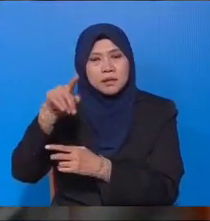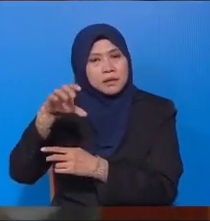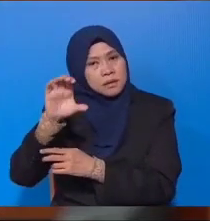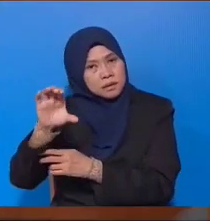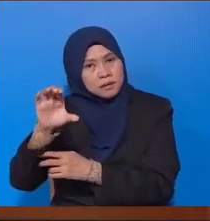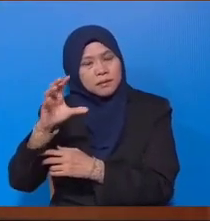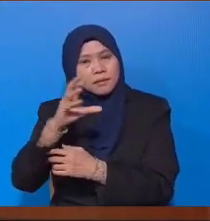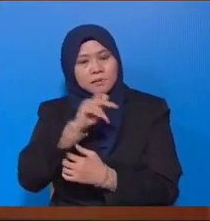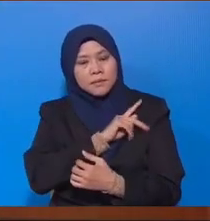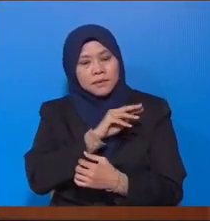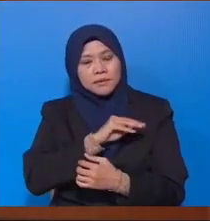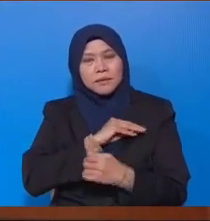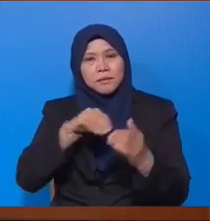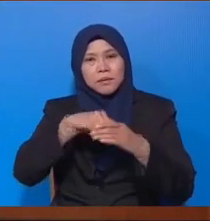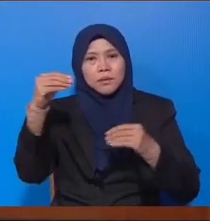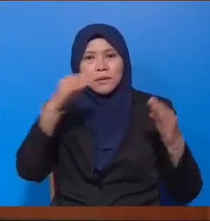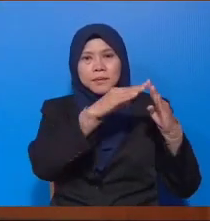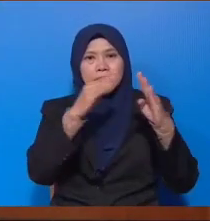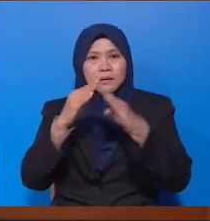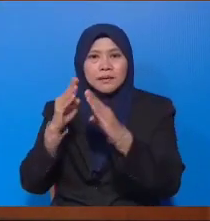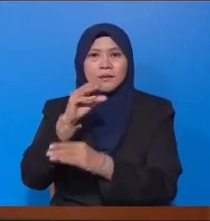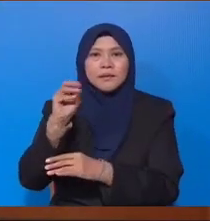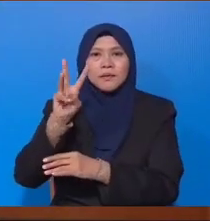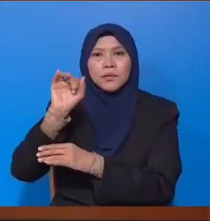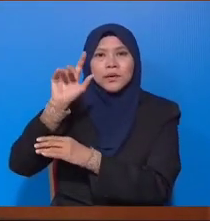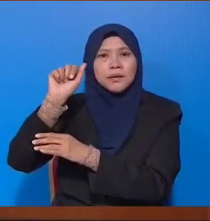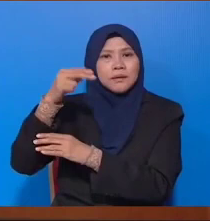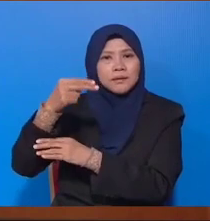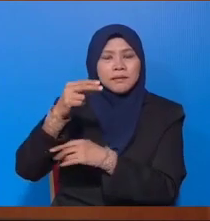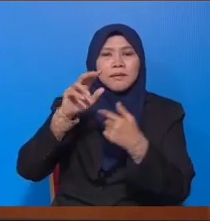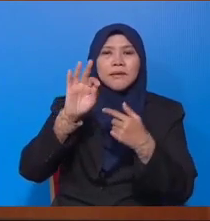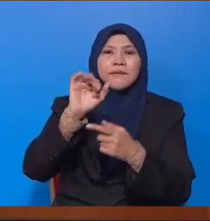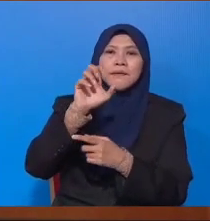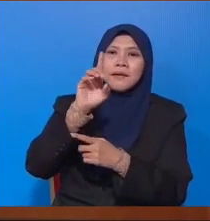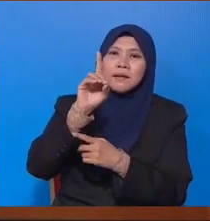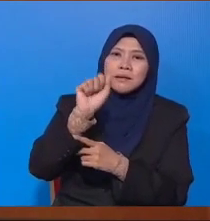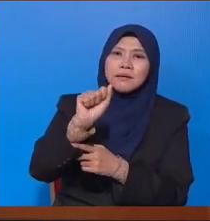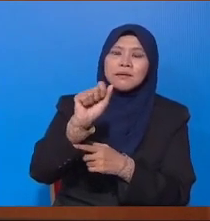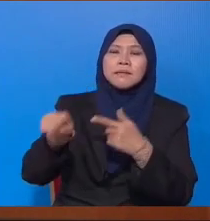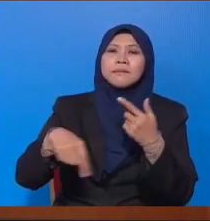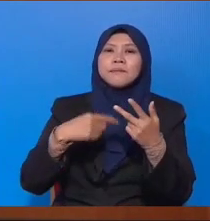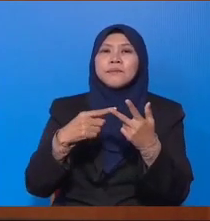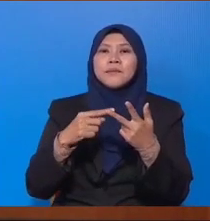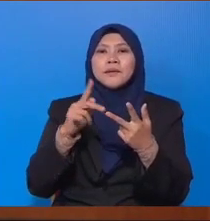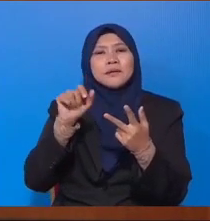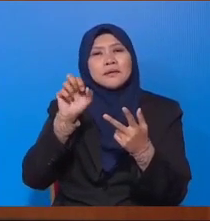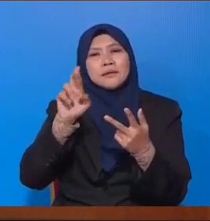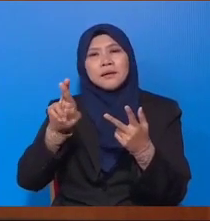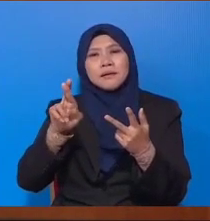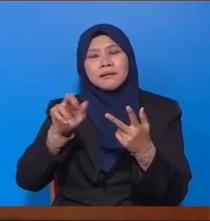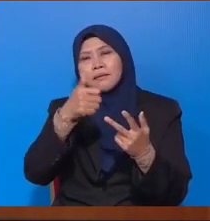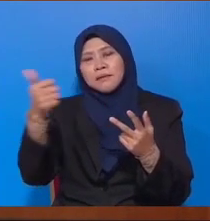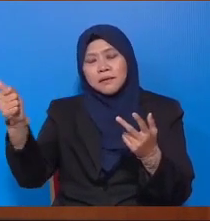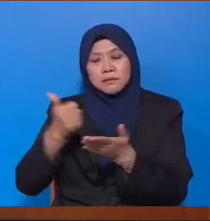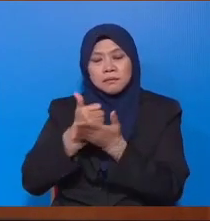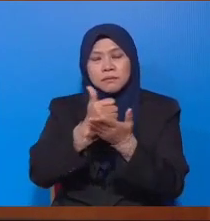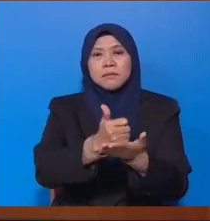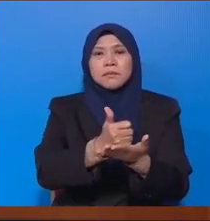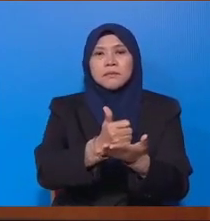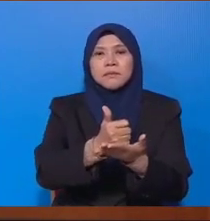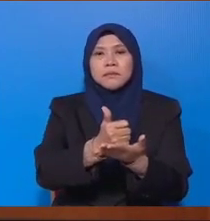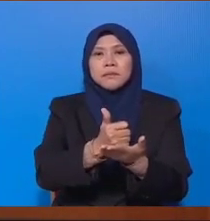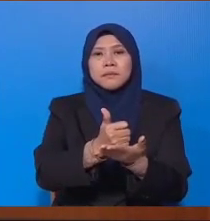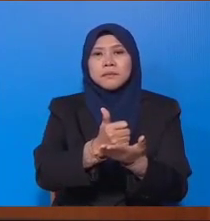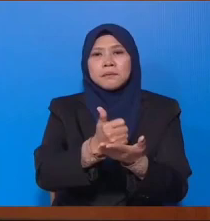dengan izin Kementerian majalah Bandar dan wilayah veda kesedaran dan sebagainya yang membiayai